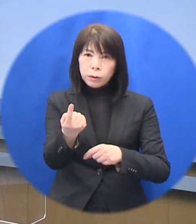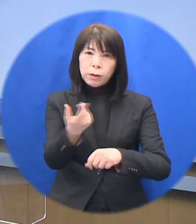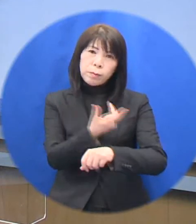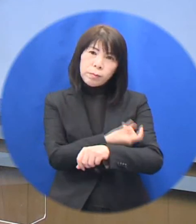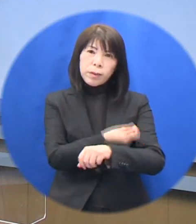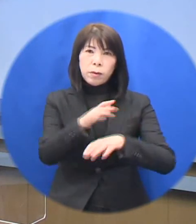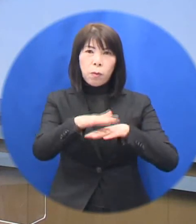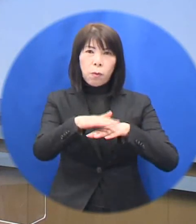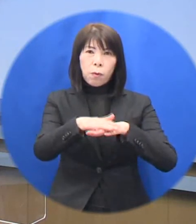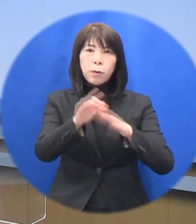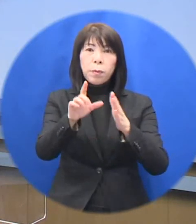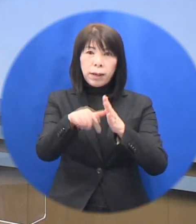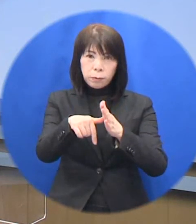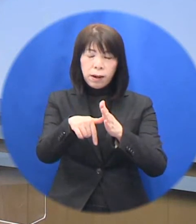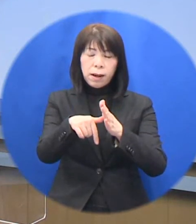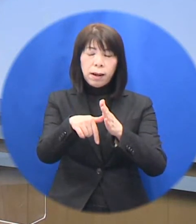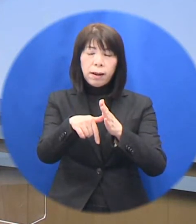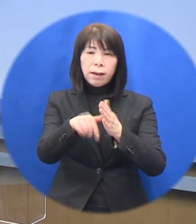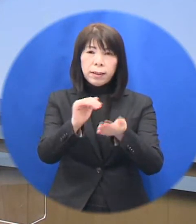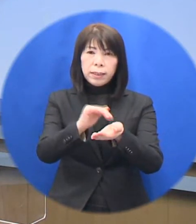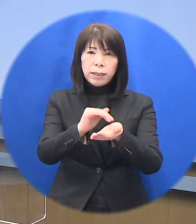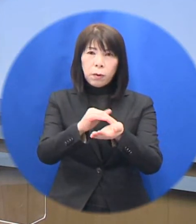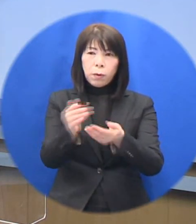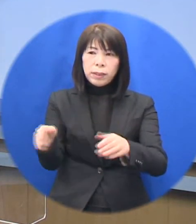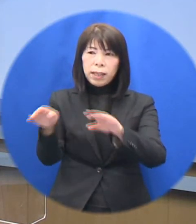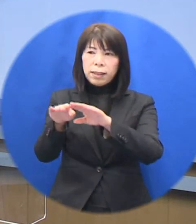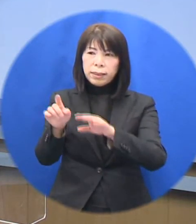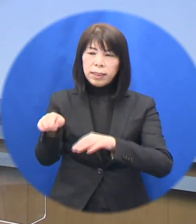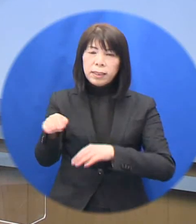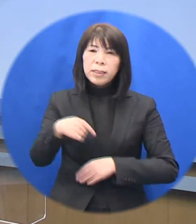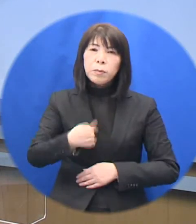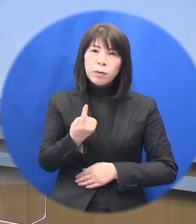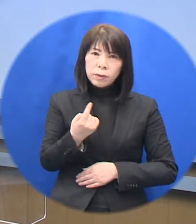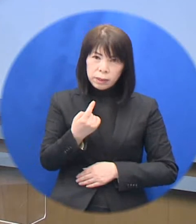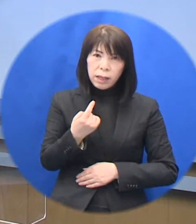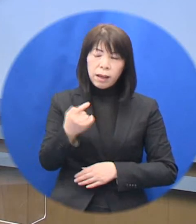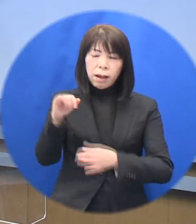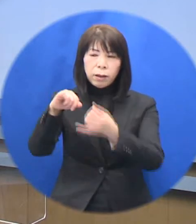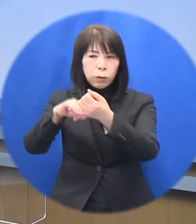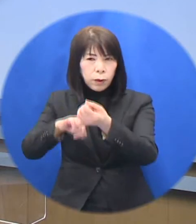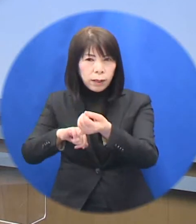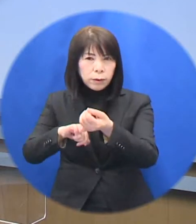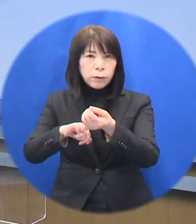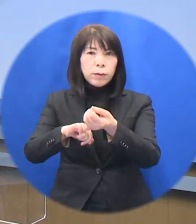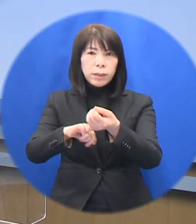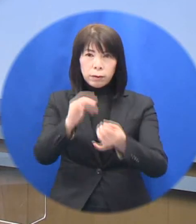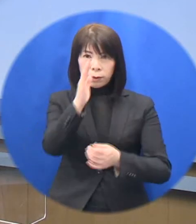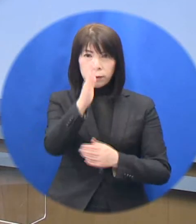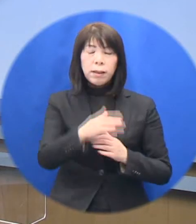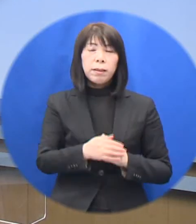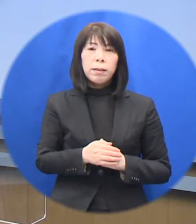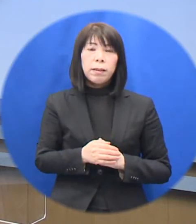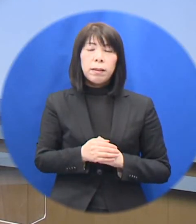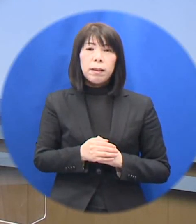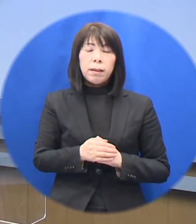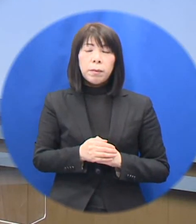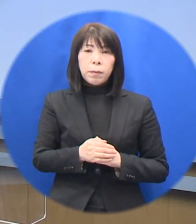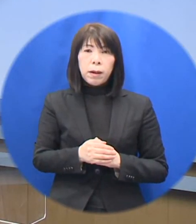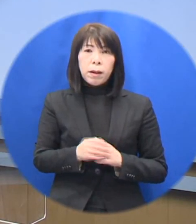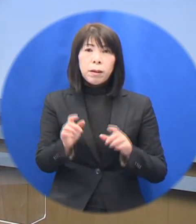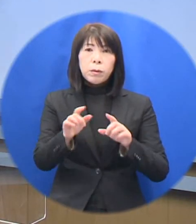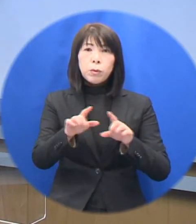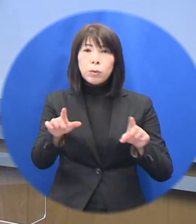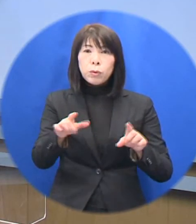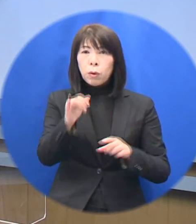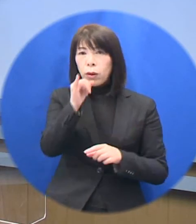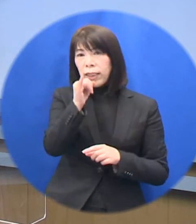き つきましては、はい、これは医療機関に直接予約を取っていただくような形になりますので、はい、まあ、場合によっては通常の季節性の